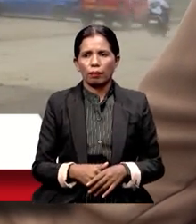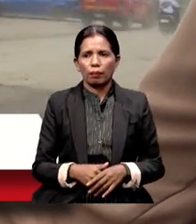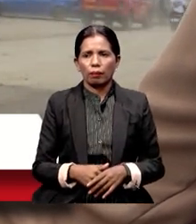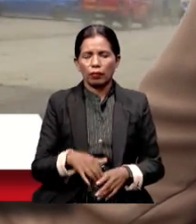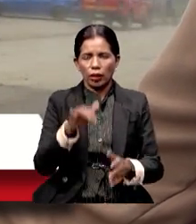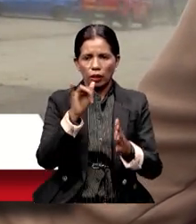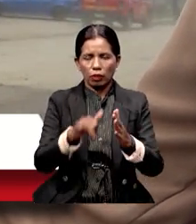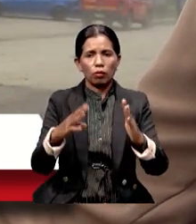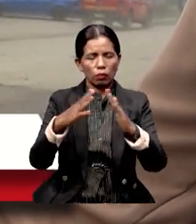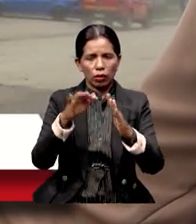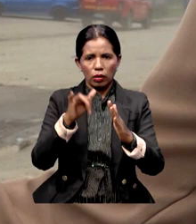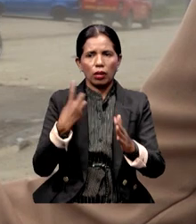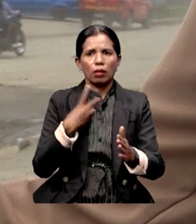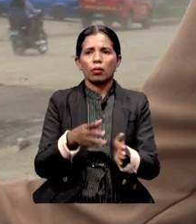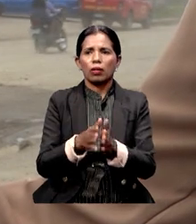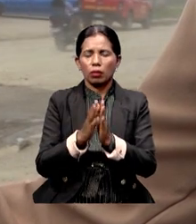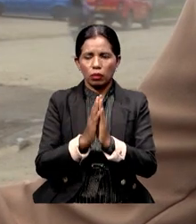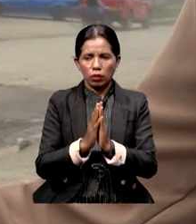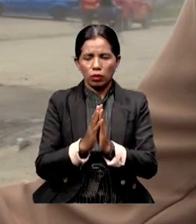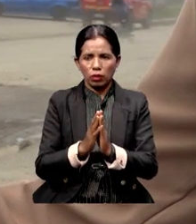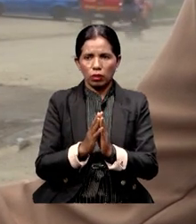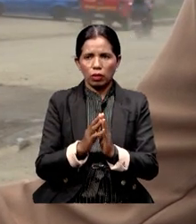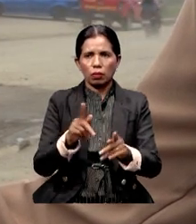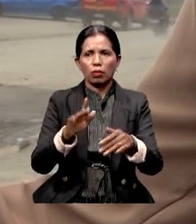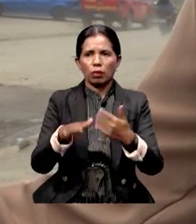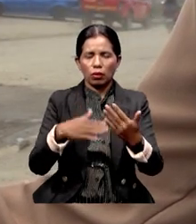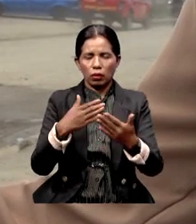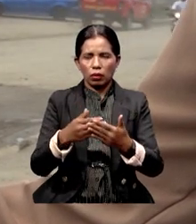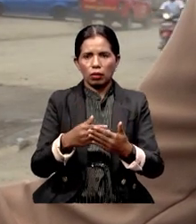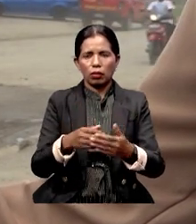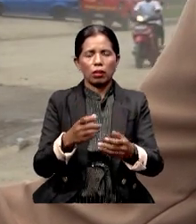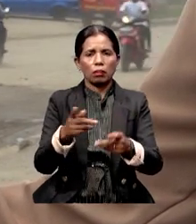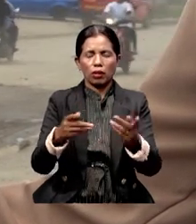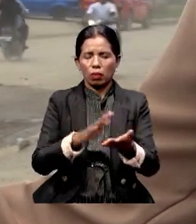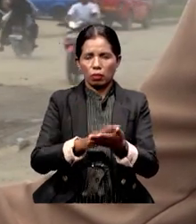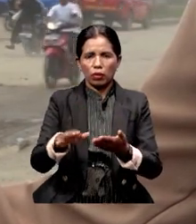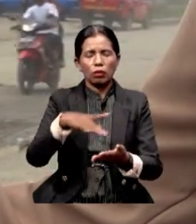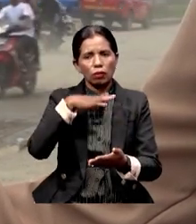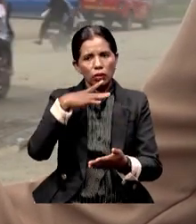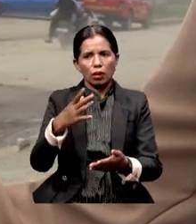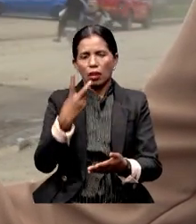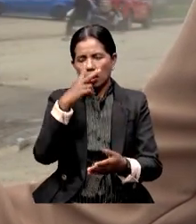hela hene ami husu atu ba parte relevante sira hirak ne be lili ba saneamento sira atu toma konta ba